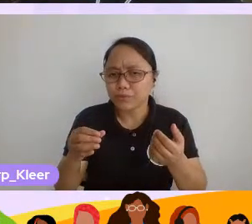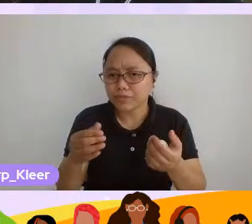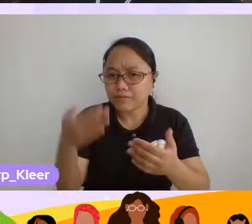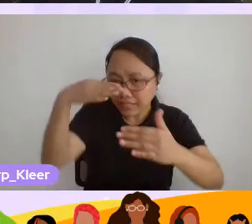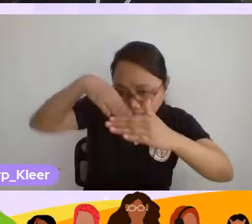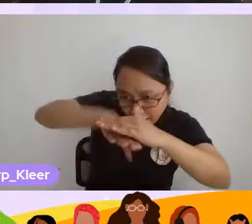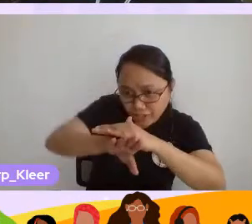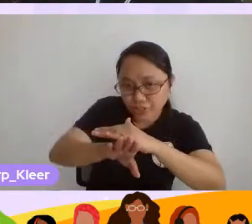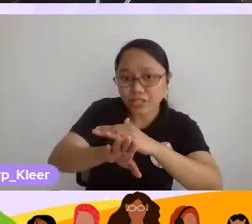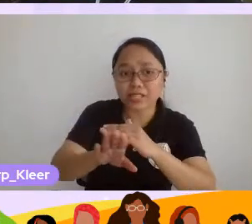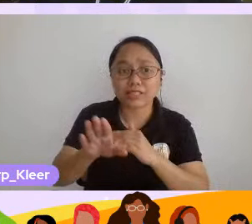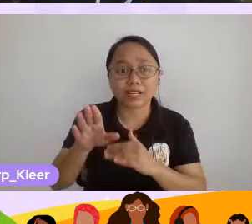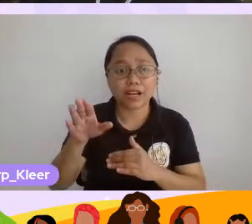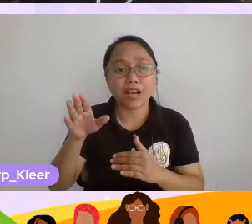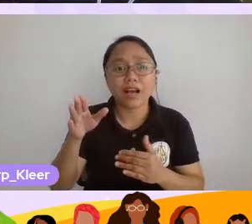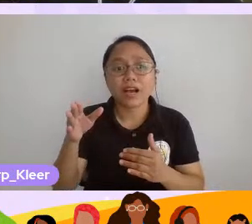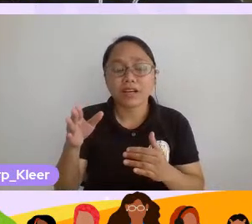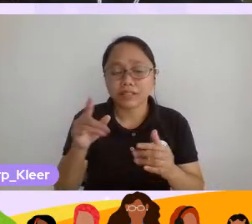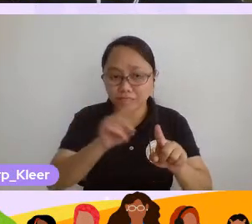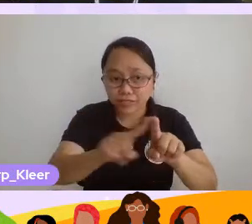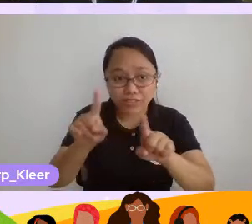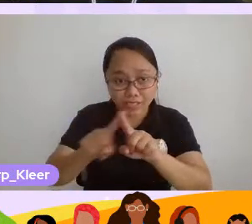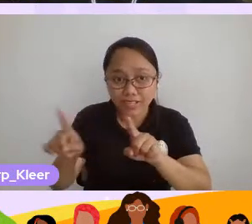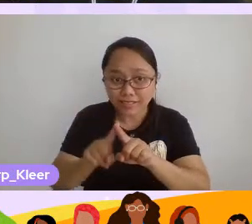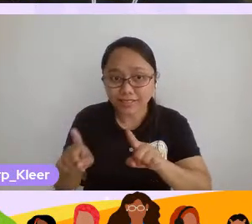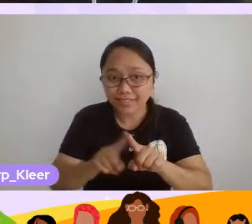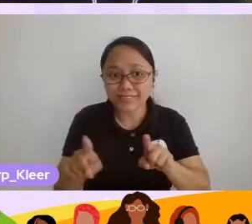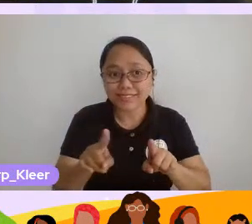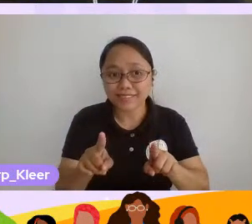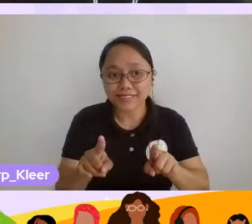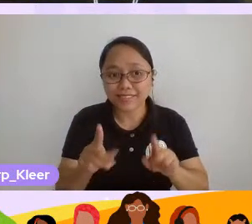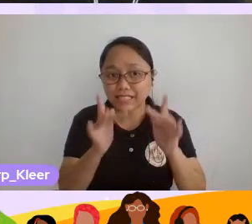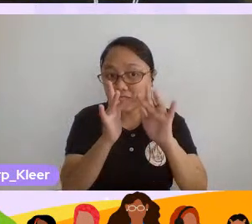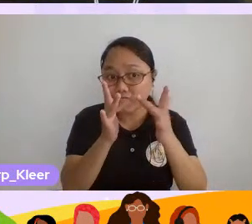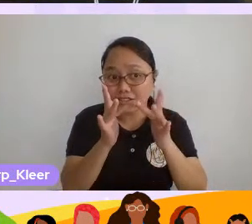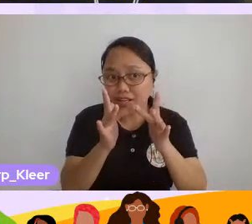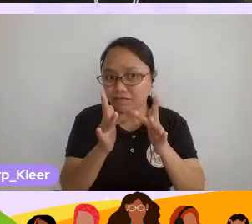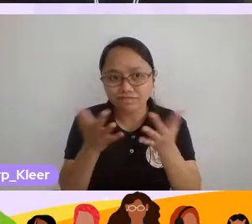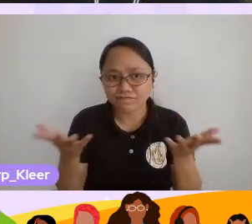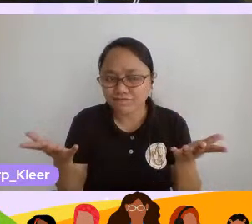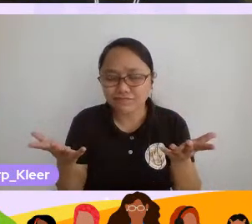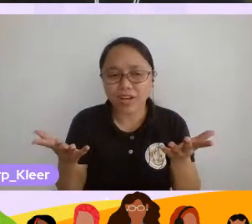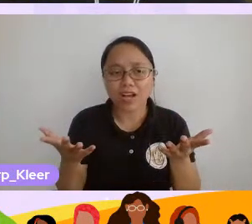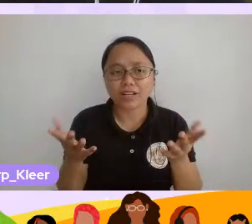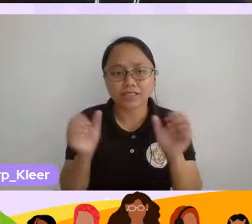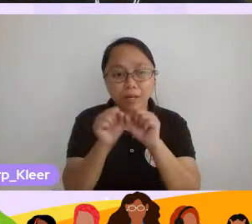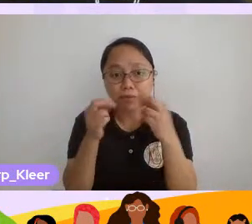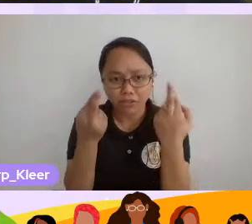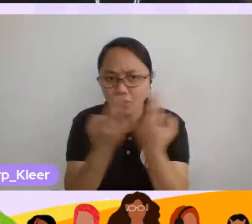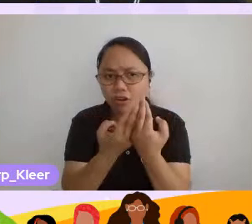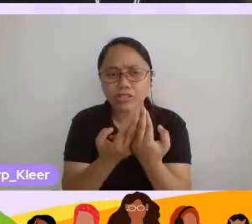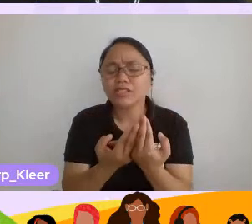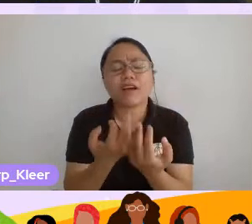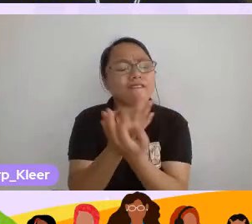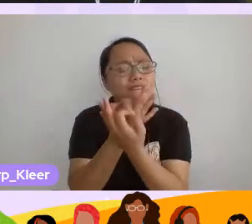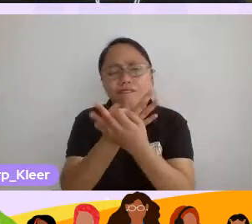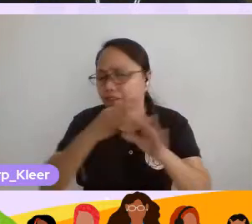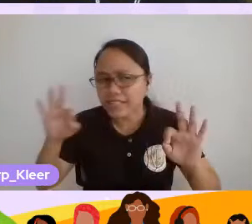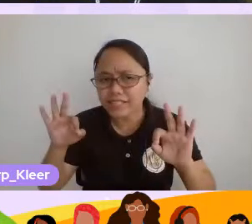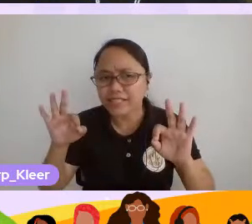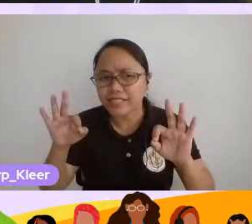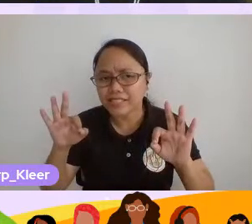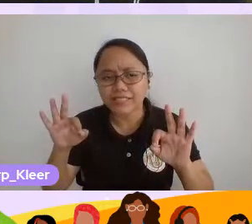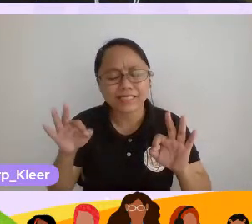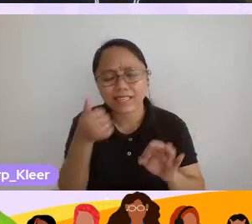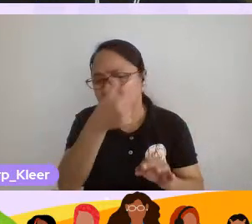market. At ito po ay libre. So nasa inyo na po kung sa ang ahensya po kayo pupunta,